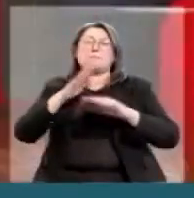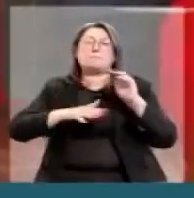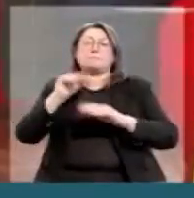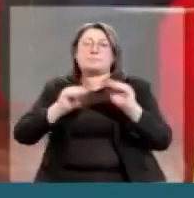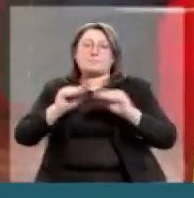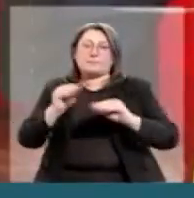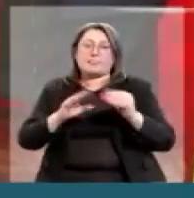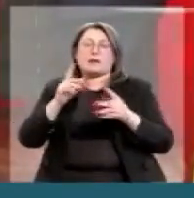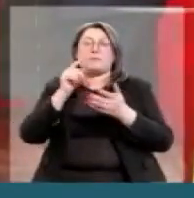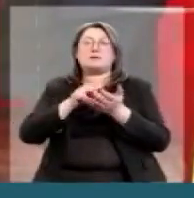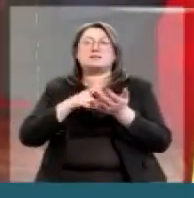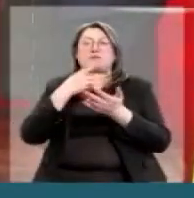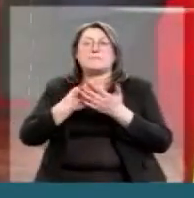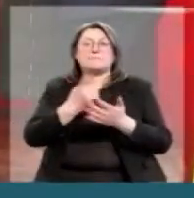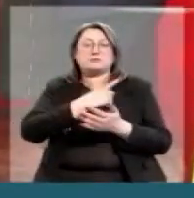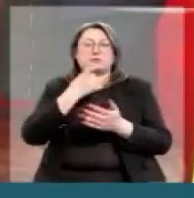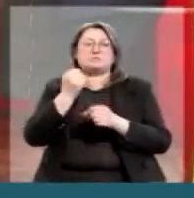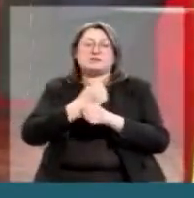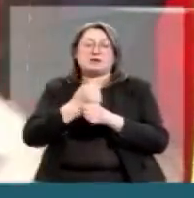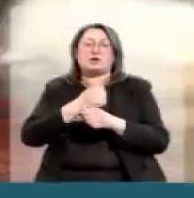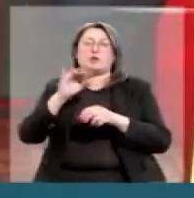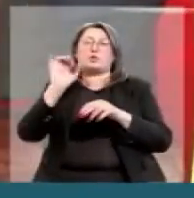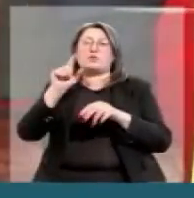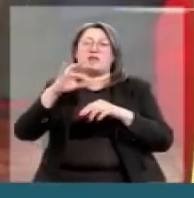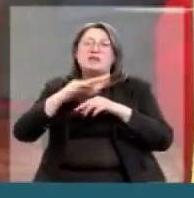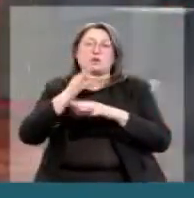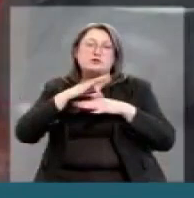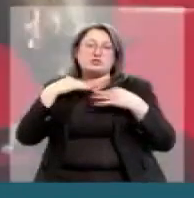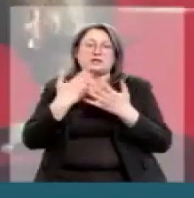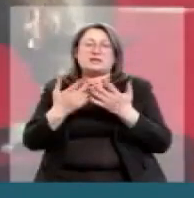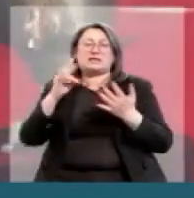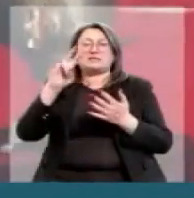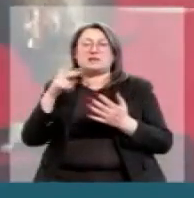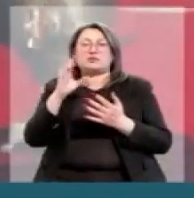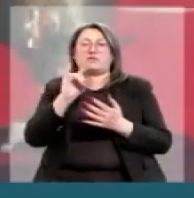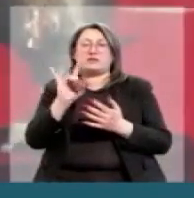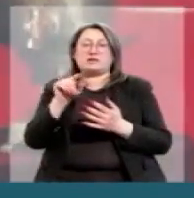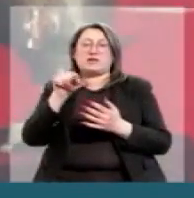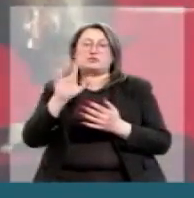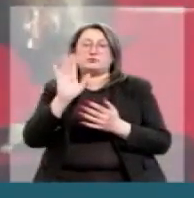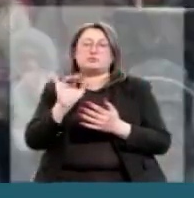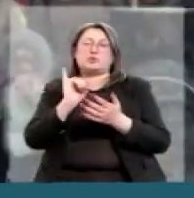декоративно-прикладного искусства, поделятся своим мастерством в изготовлении ювелирных украшений и национальных сувениров. Там